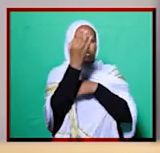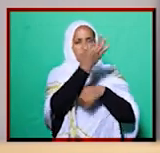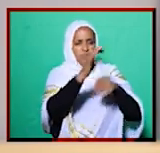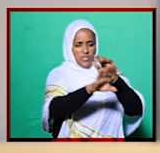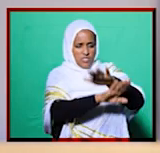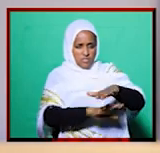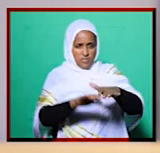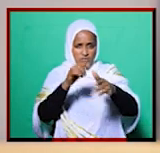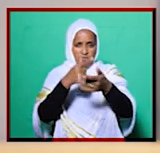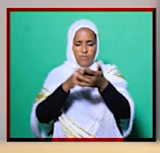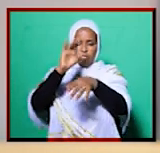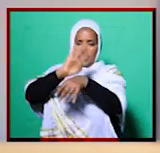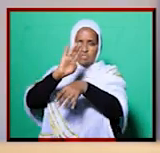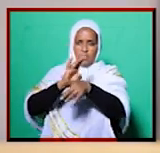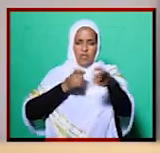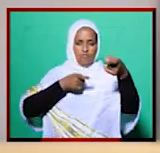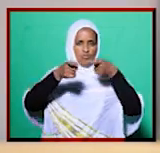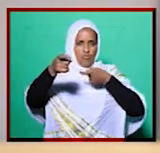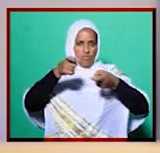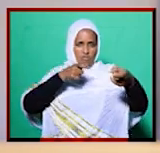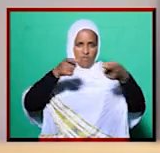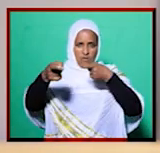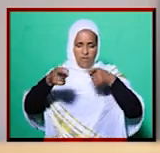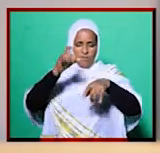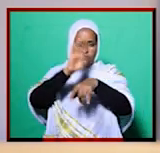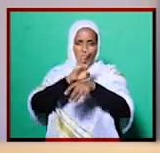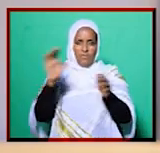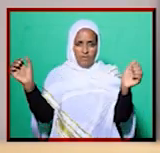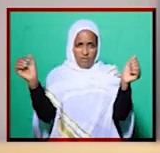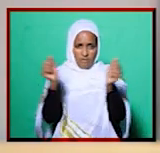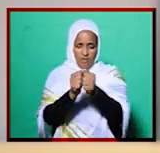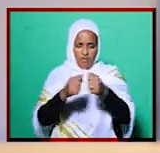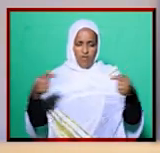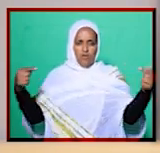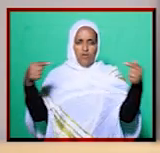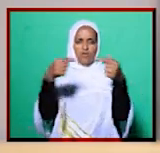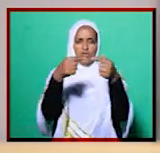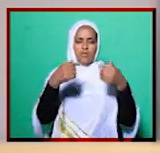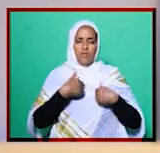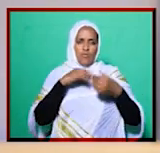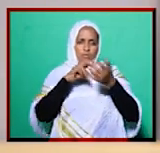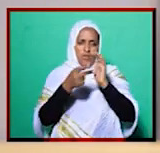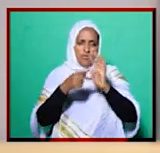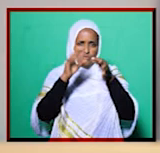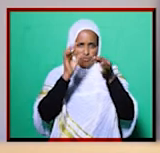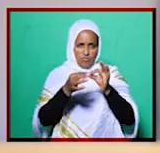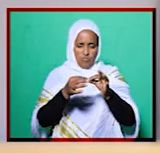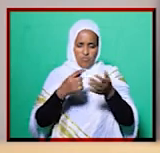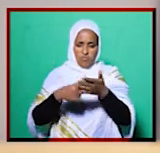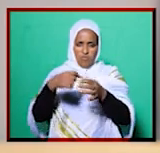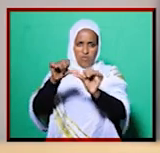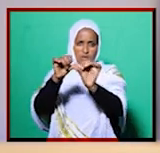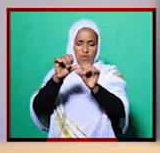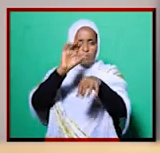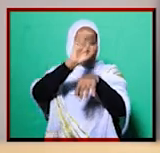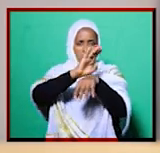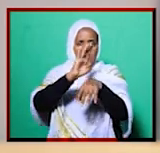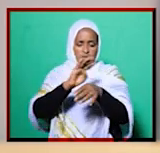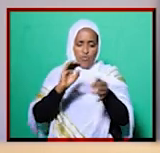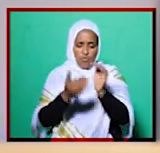መሪነት ጉባኤው ያጸድቀዋል፣ ይወስነዋል። ያ ሙሉ ሐሳብ ሆኖ እንደገና ተፈጻሚነት ያገኛል። በዚህ መካከል